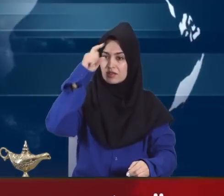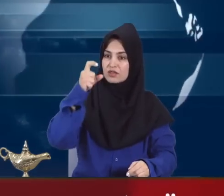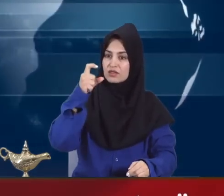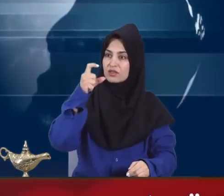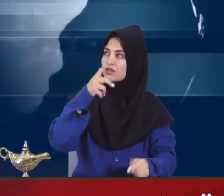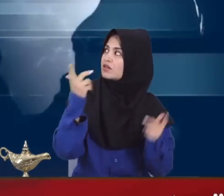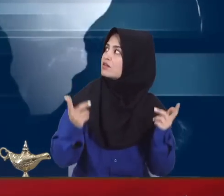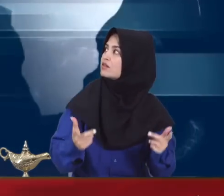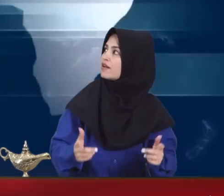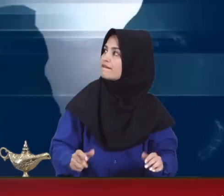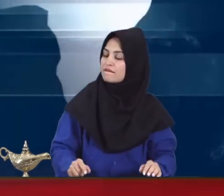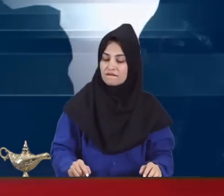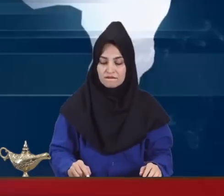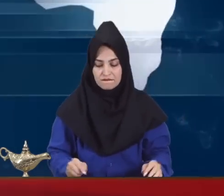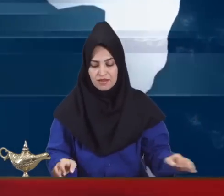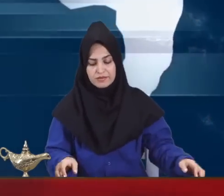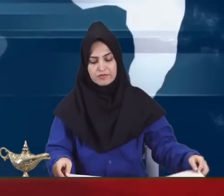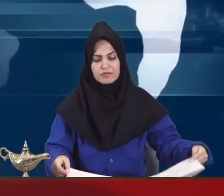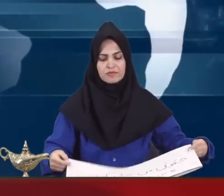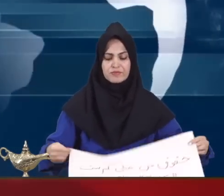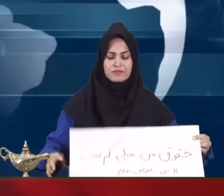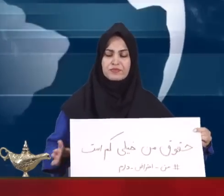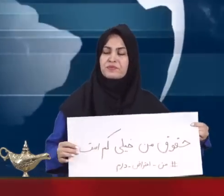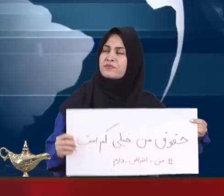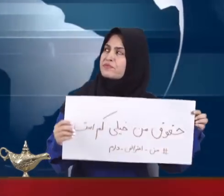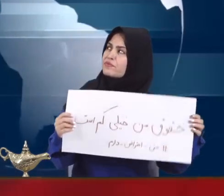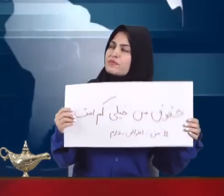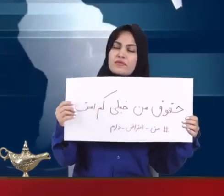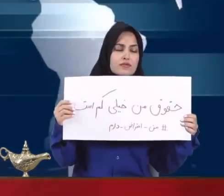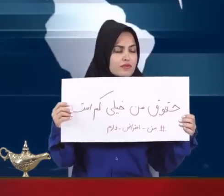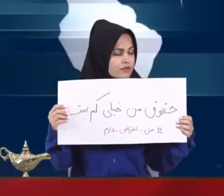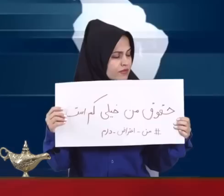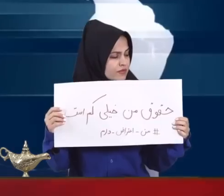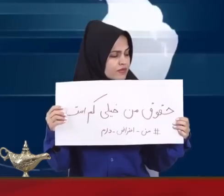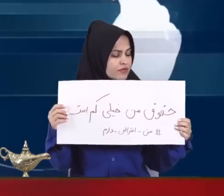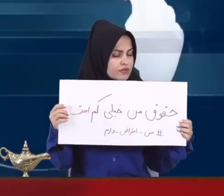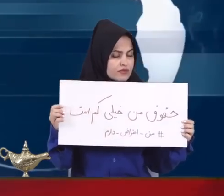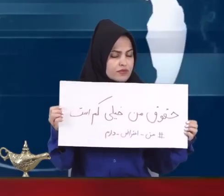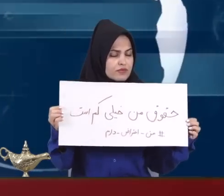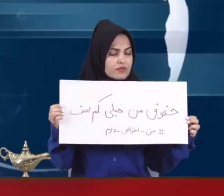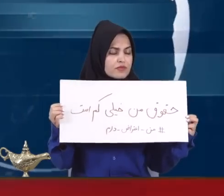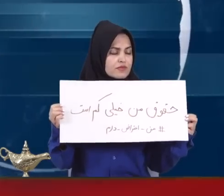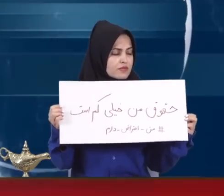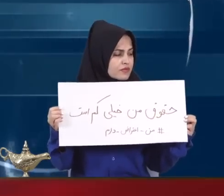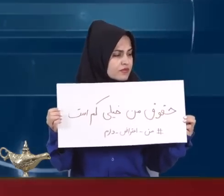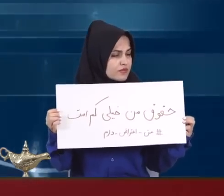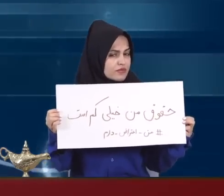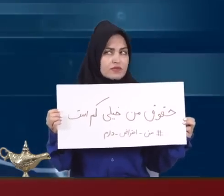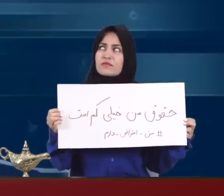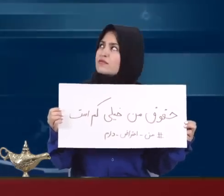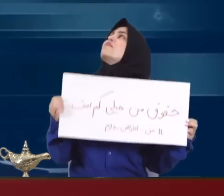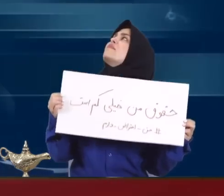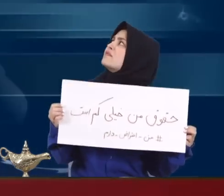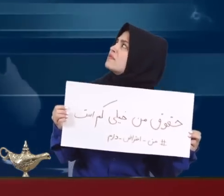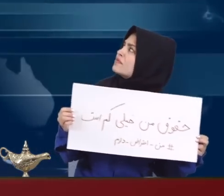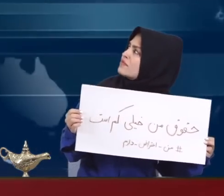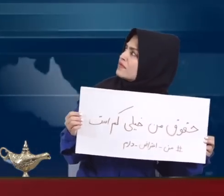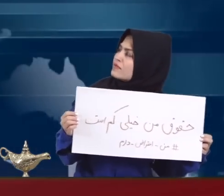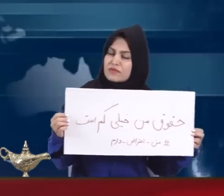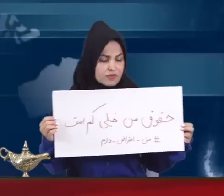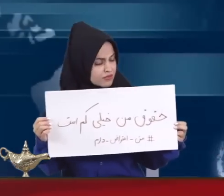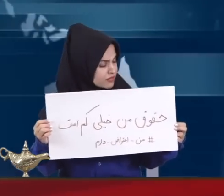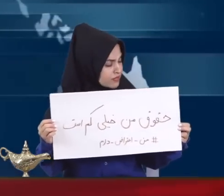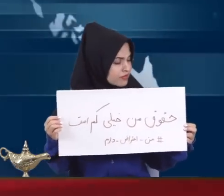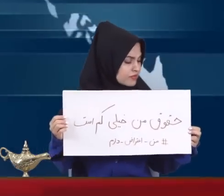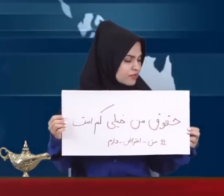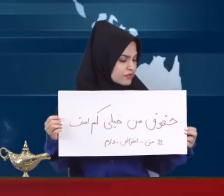زود نیوز هیچ وقت فکر نمی‌کرد مشکل مملکت ما این دو اسطوره فوتبال ببخشید این دو فوتبالیست